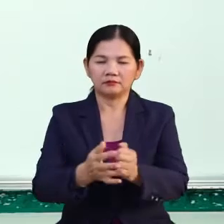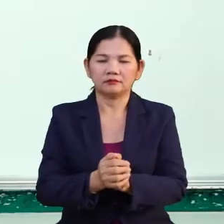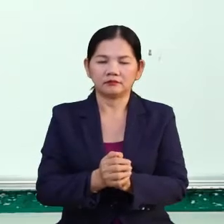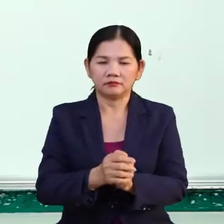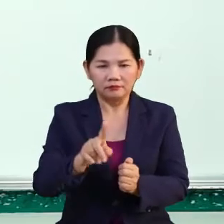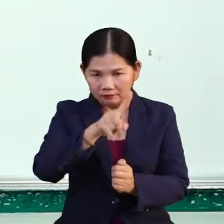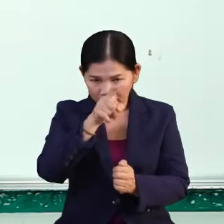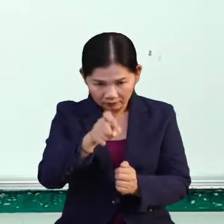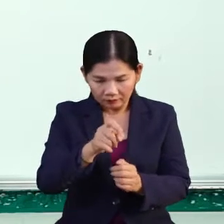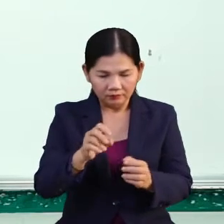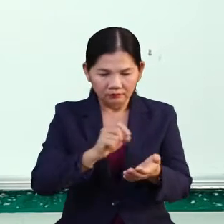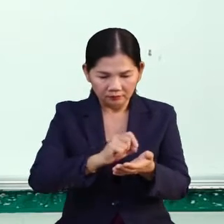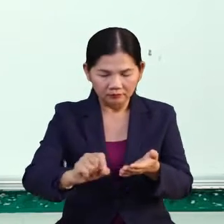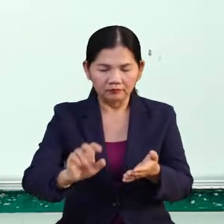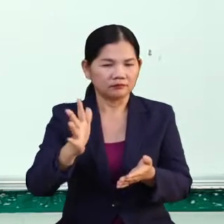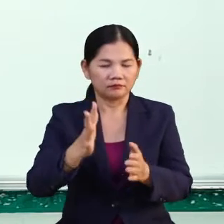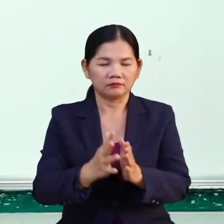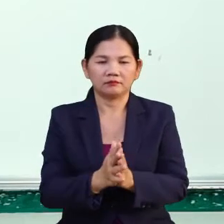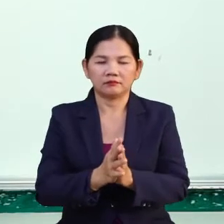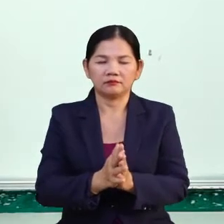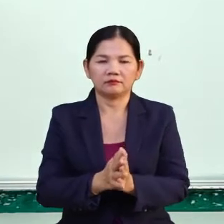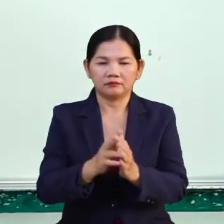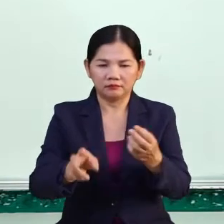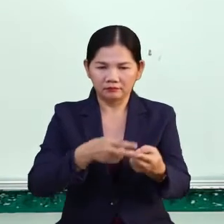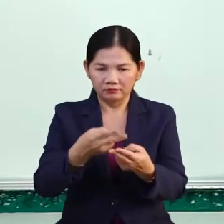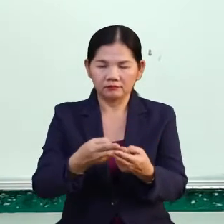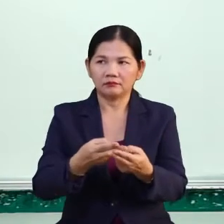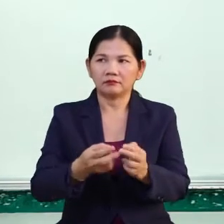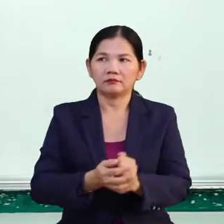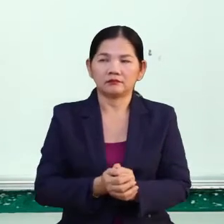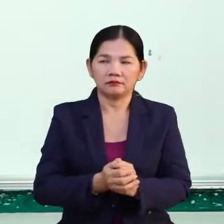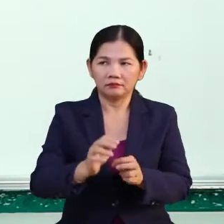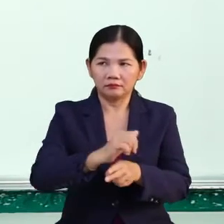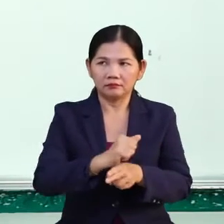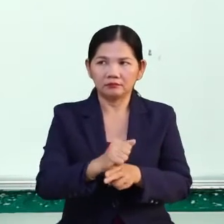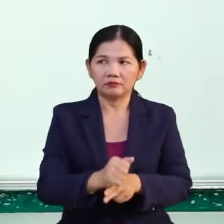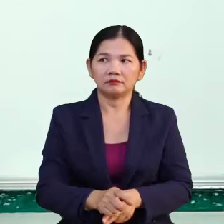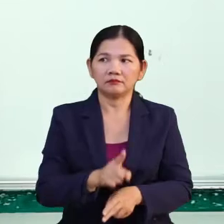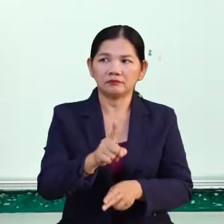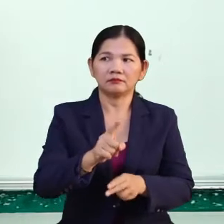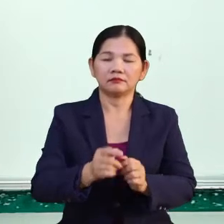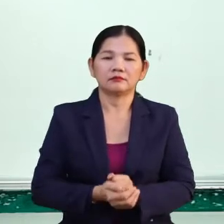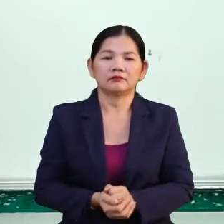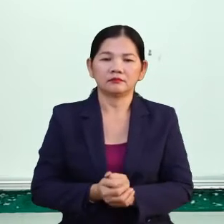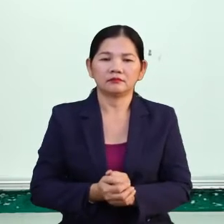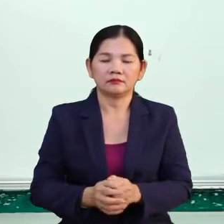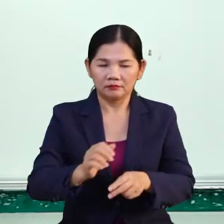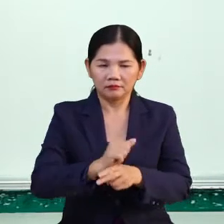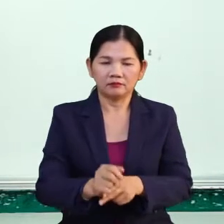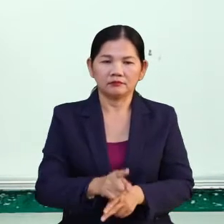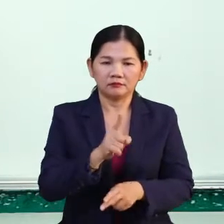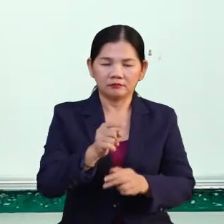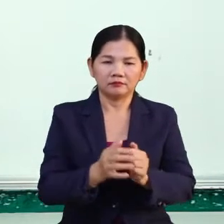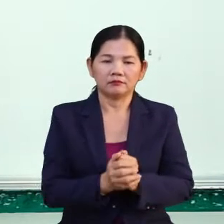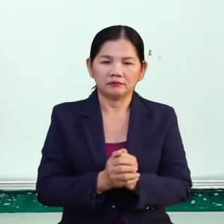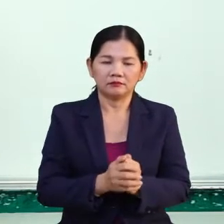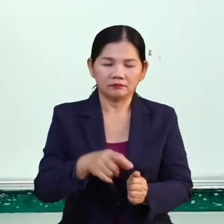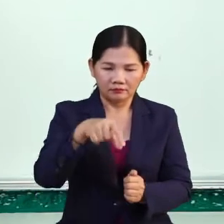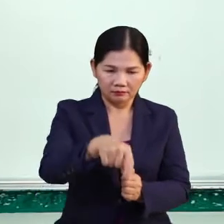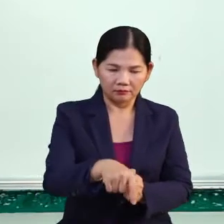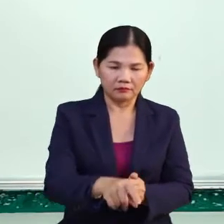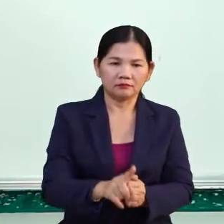កូនលើកមកកូនសរសេរចម្លើយតែម្ដងមិនបាច់សេរសំណួរចូលទេកូនណាដល់ចាប់ផ្ដើមពីចាលំហាត់ទី 1 មុន ហើយក្នុងលំហាត់ទី1យើងចាប់ដើមពីចំណុចក